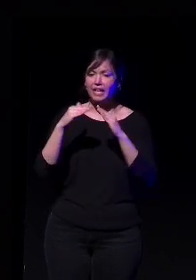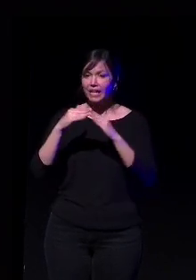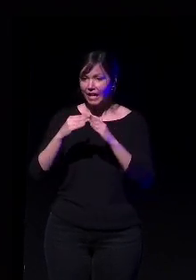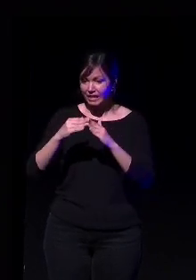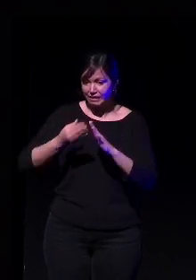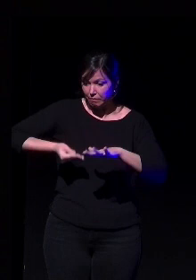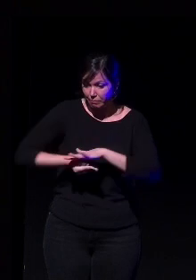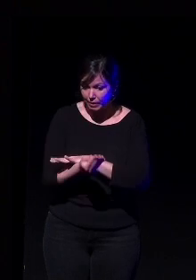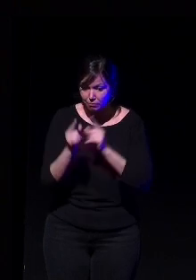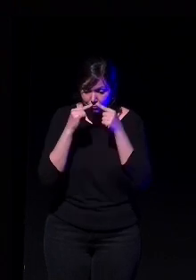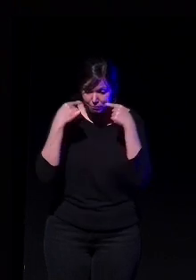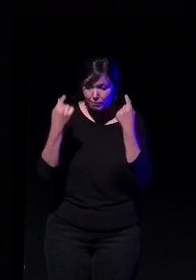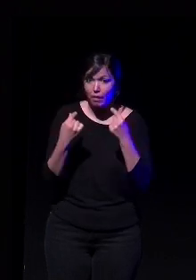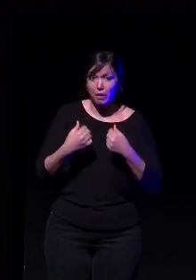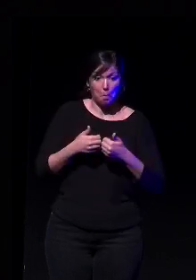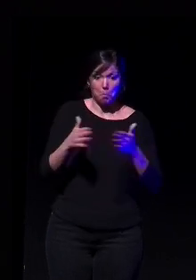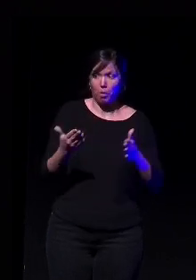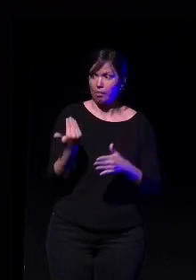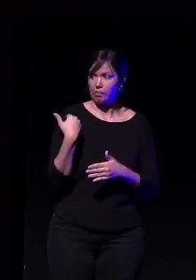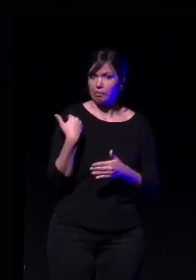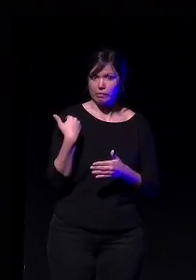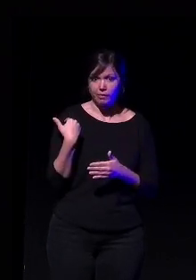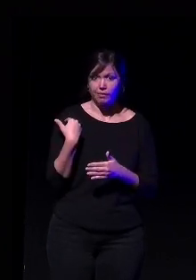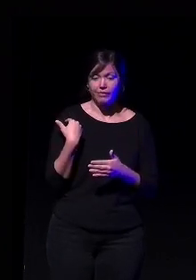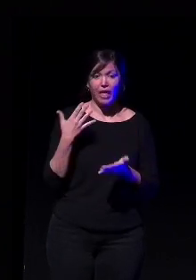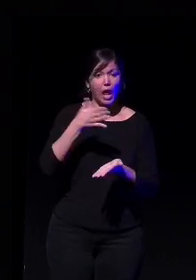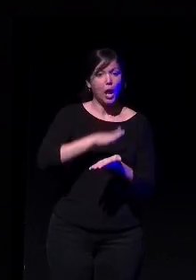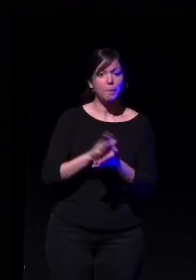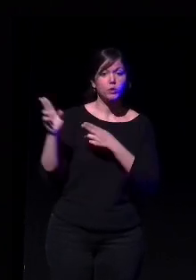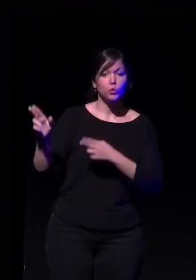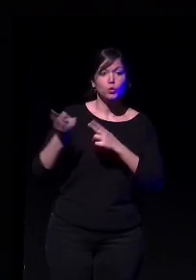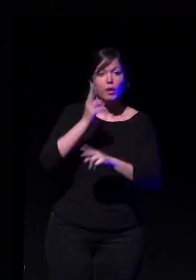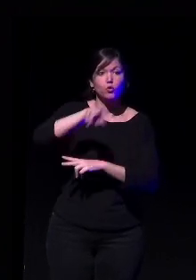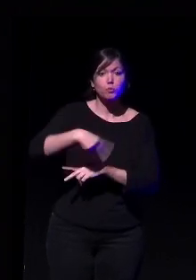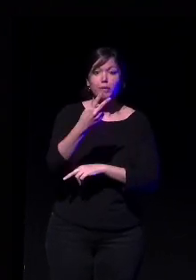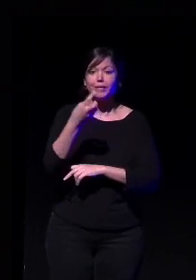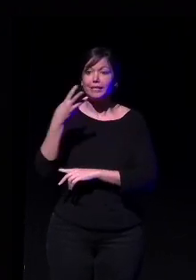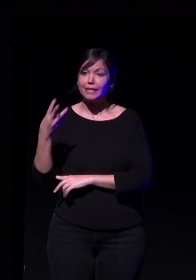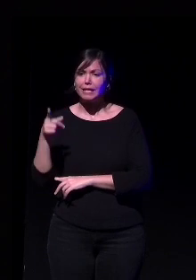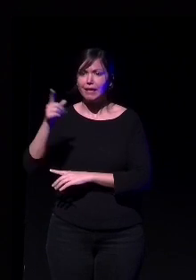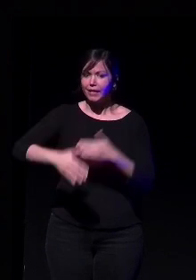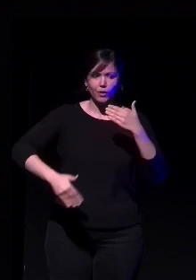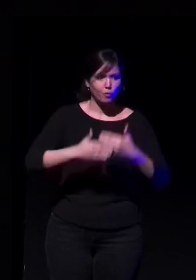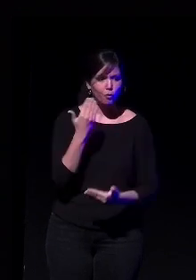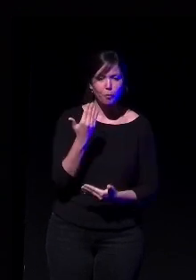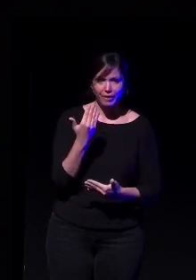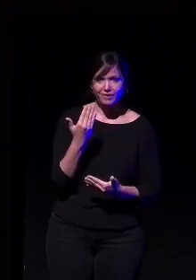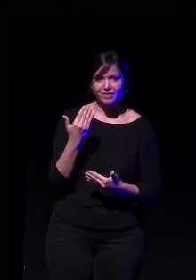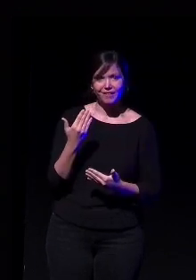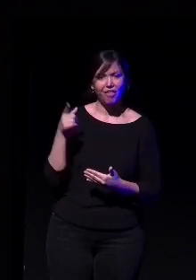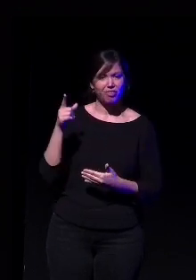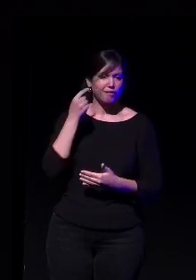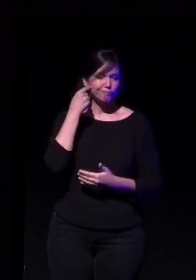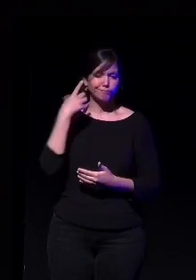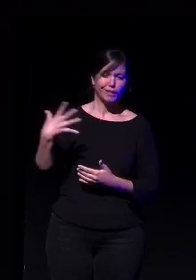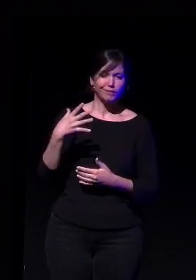Dalí, que vam inaugurar fa pocs mesos, concretament el mes d'octubre del 2023, i que és el punt de partida del geni